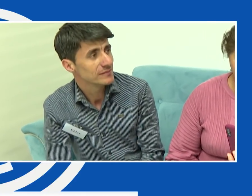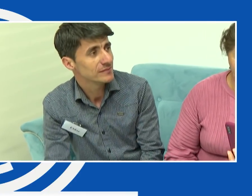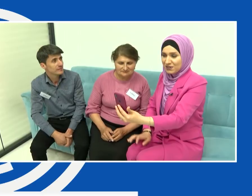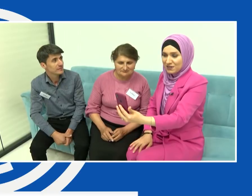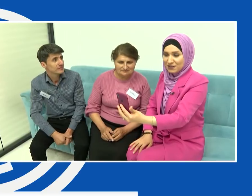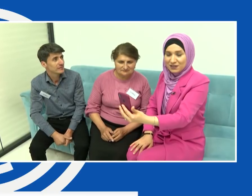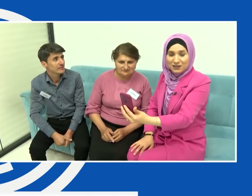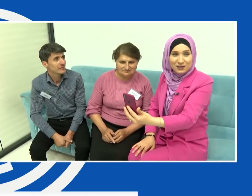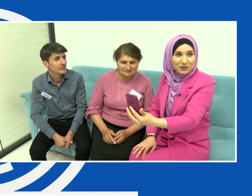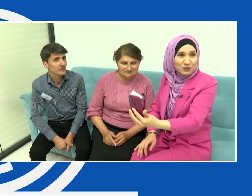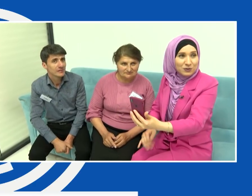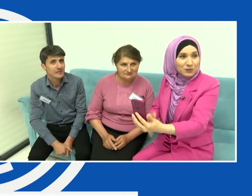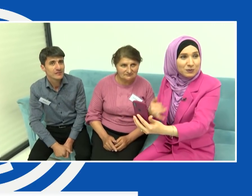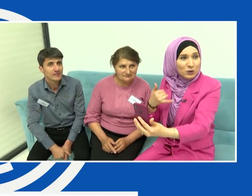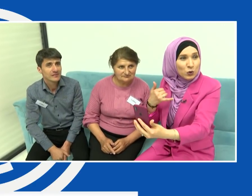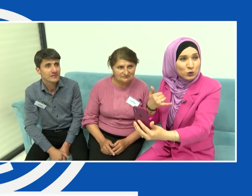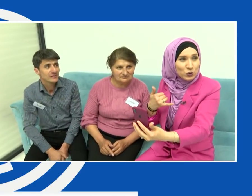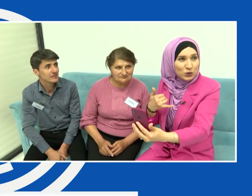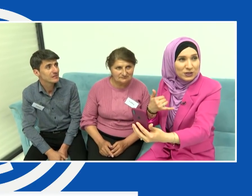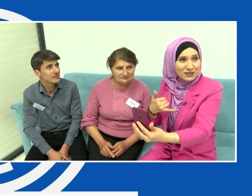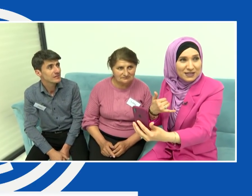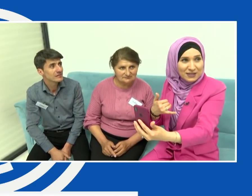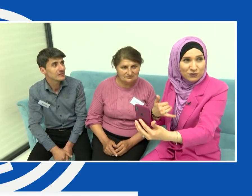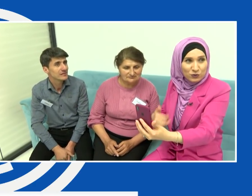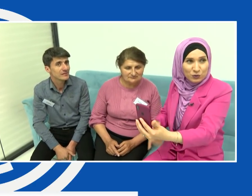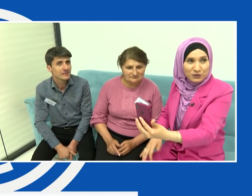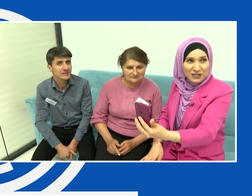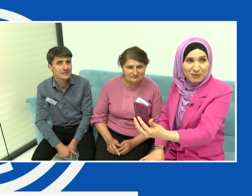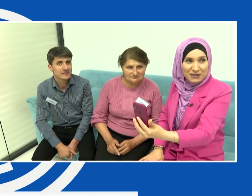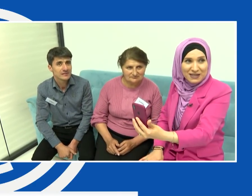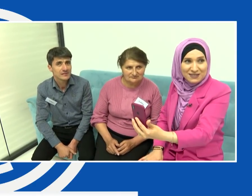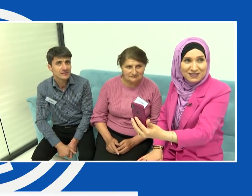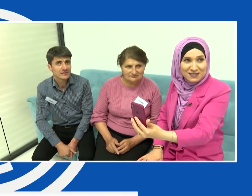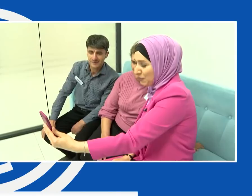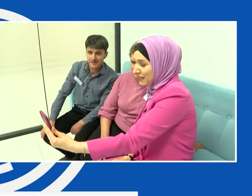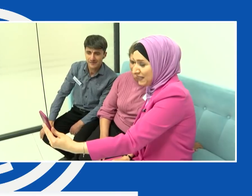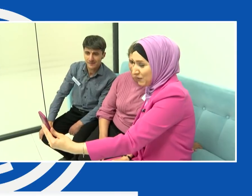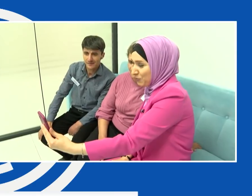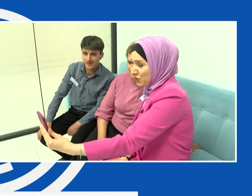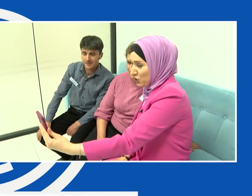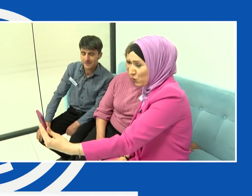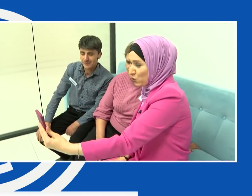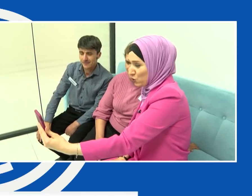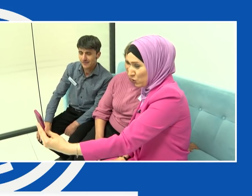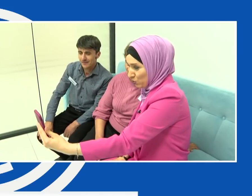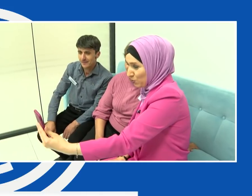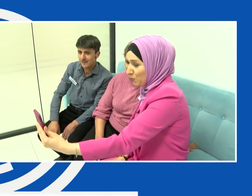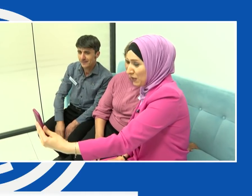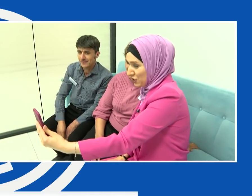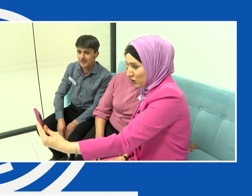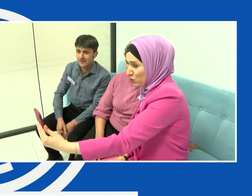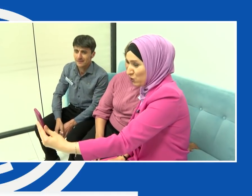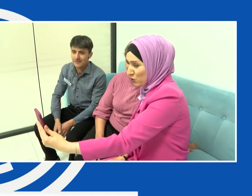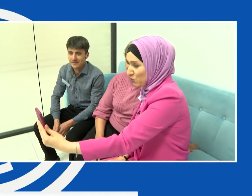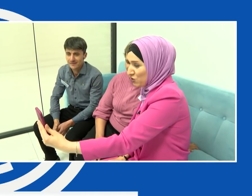Və dünən biz təqdim edəndən sonra bunu, surda tərcüməcimiz də gəlmişdi, ayda xam, sağ olsun, yardım etdi, görüşdülər,